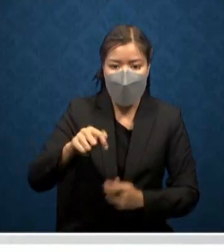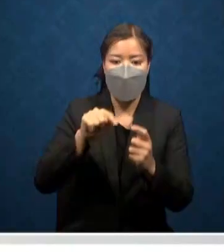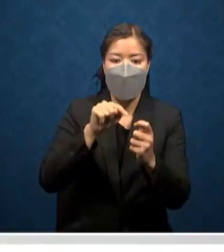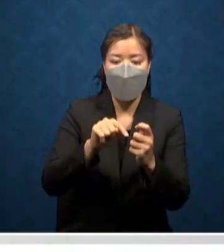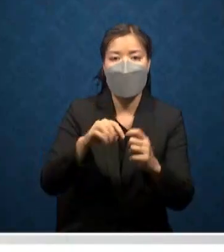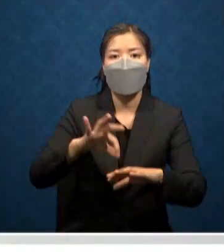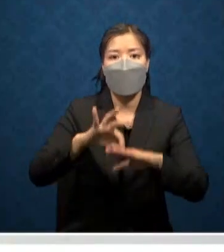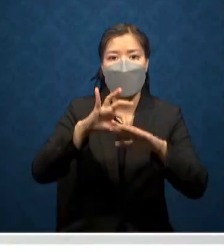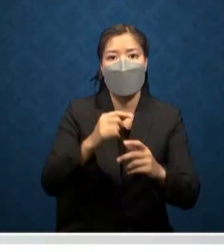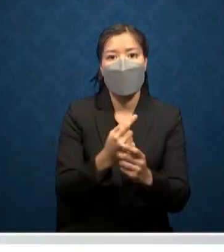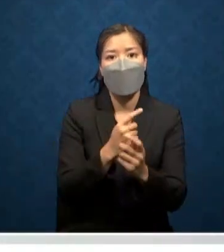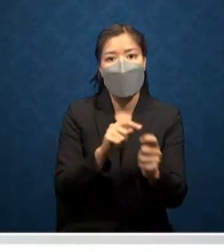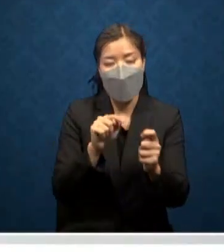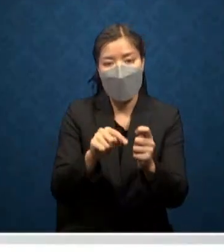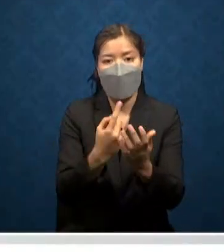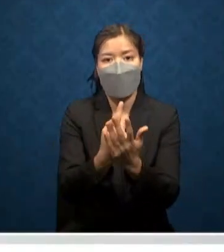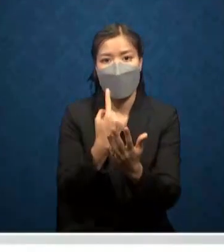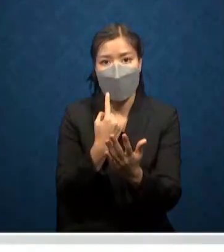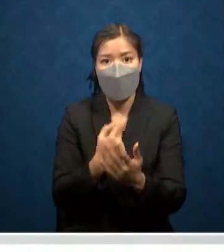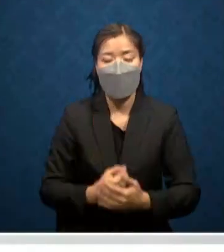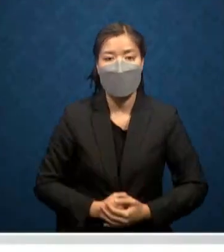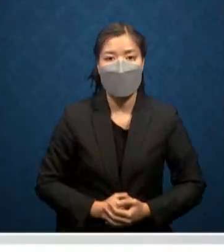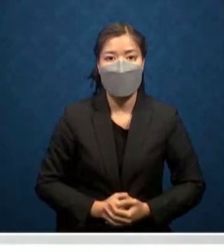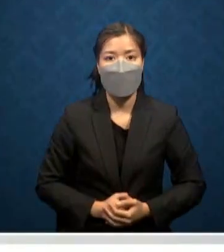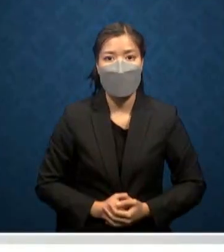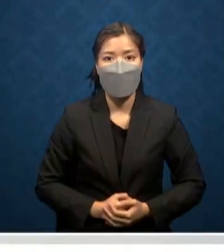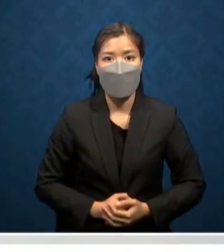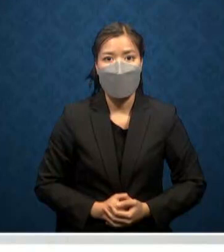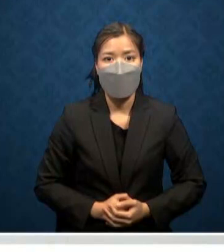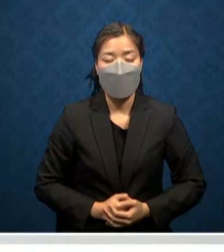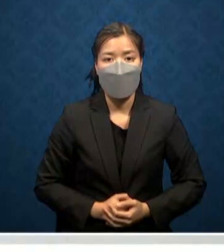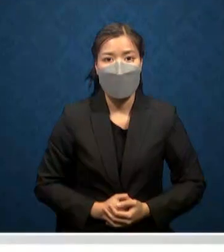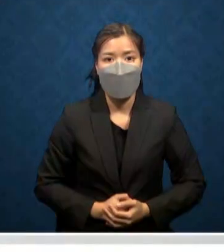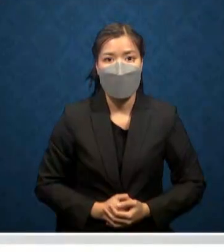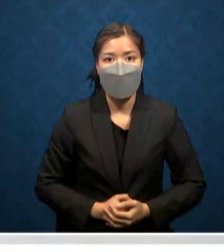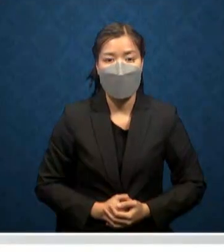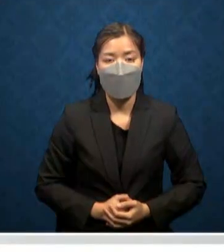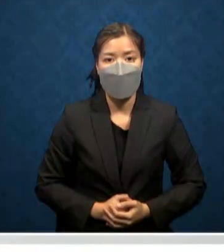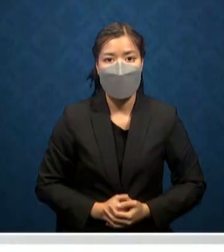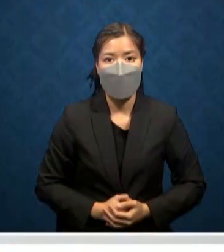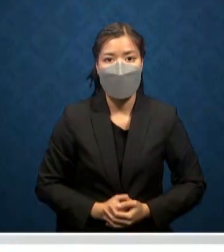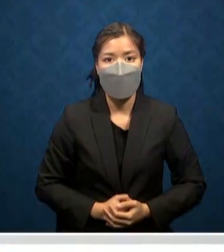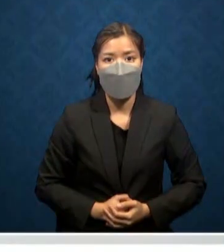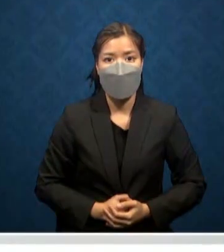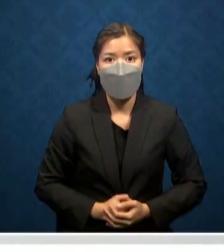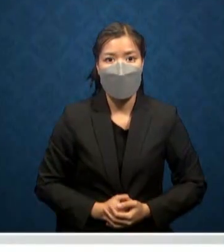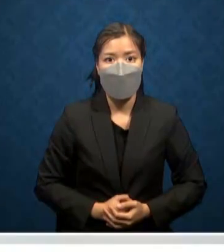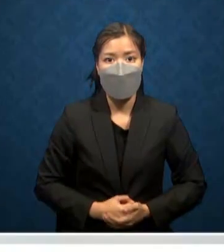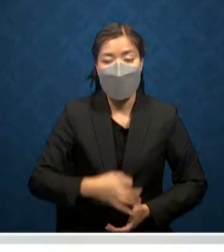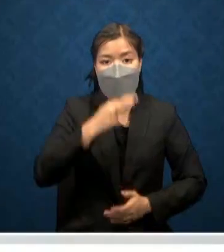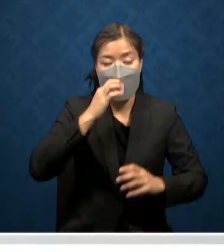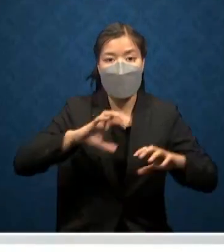นำ perนะครับถึงแม้ว่าจะไม่เกินหลักการเนื่องจากว่าถ้าทำการฆ่าการครูจะเป็นผู้กำหนดว่า